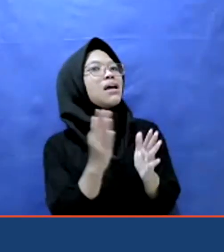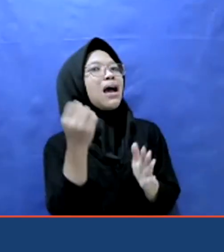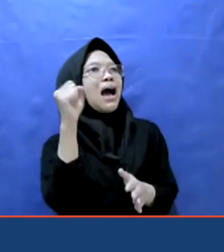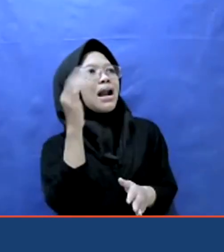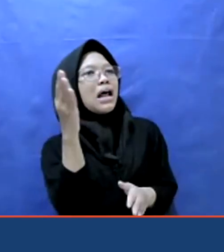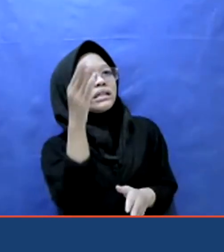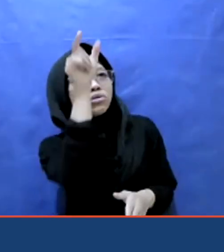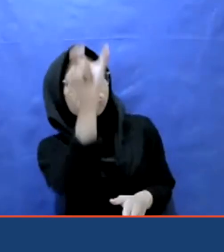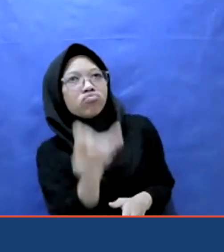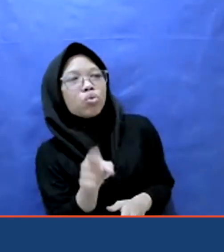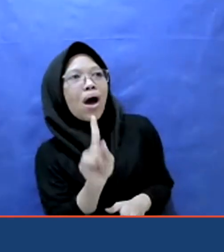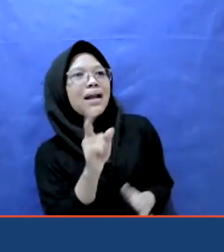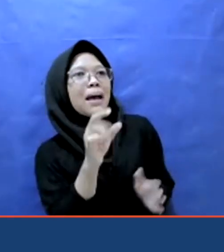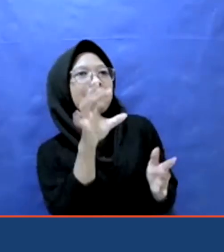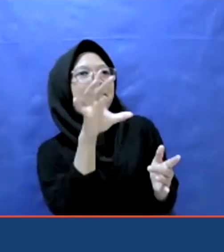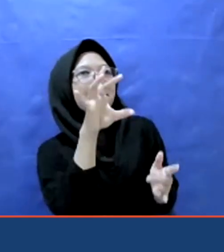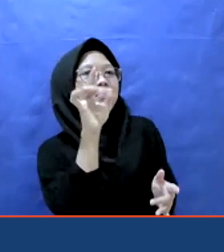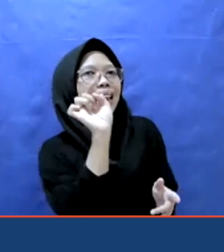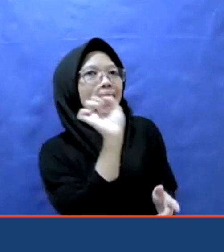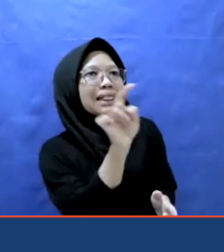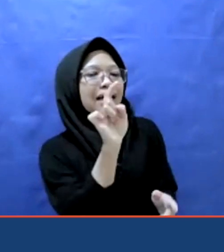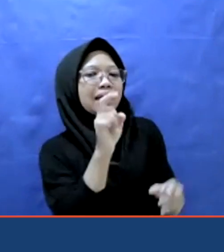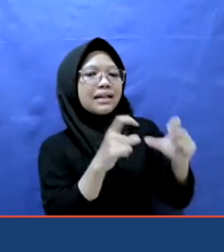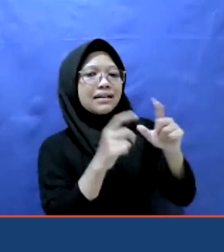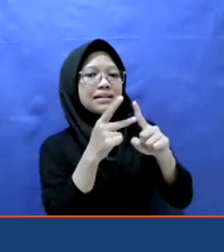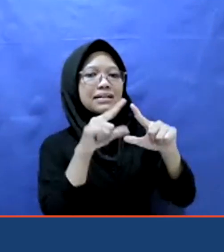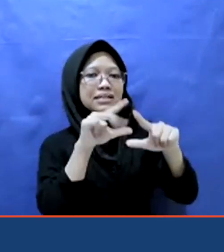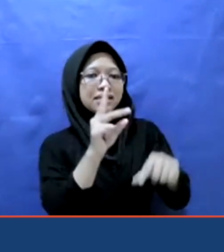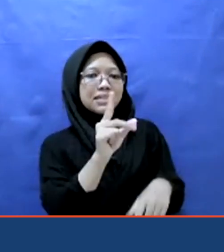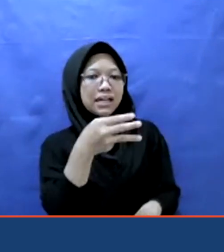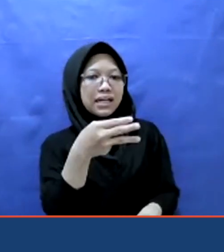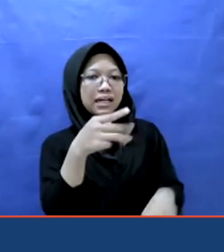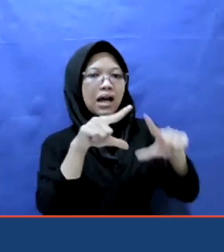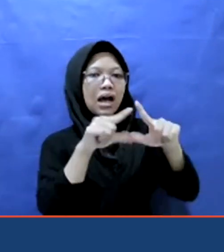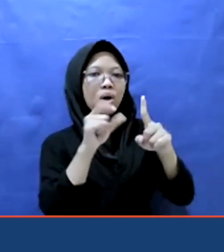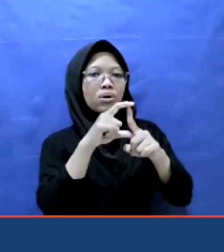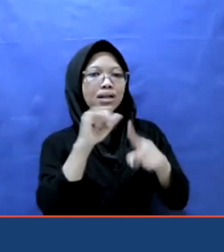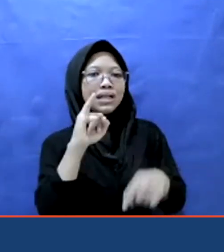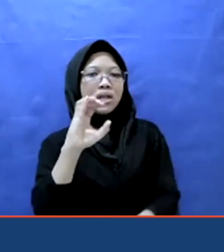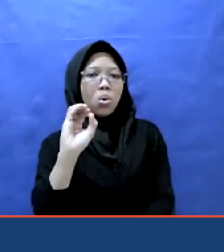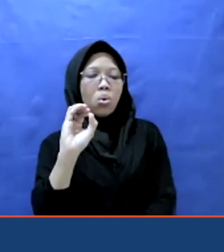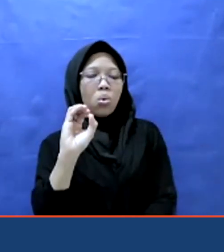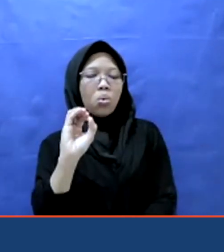audio share audio jangan lupa diklik garage